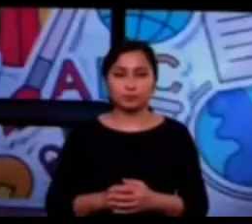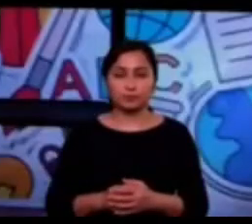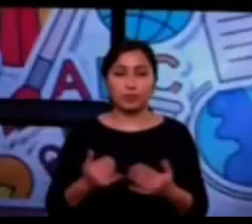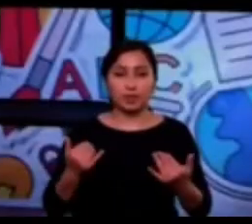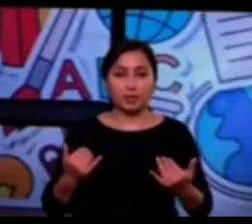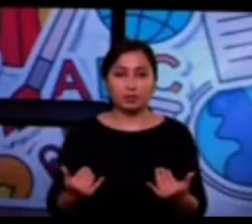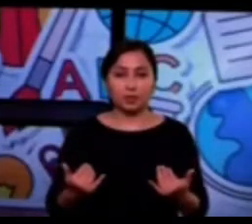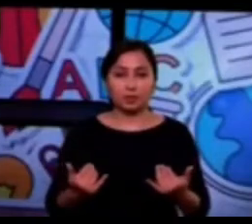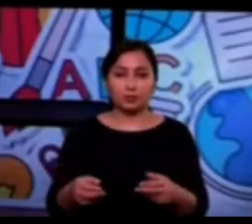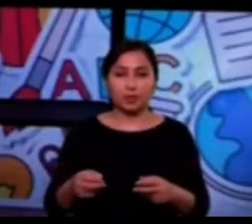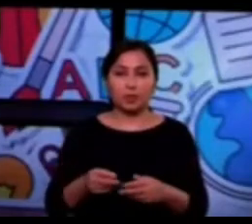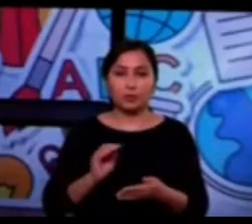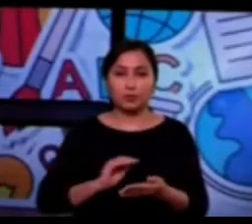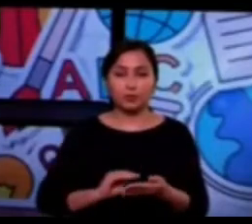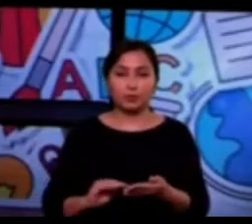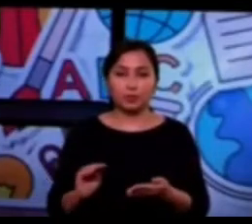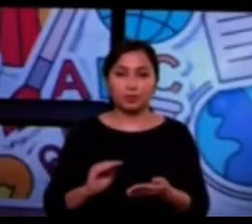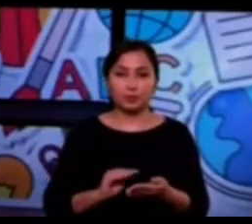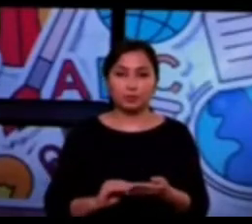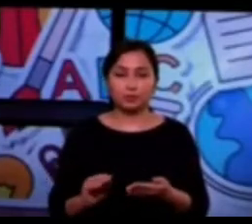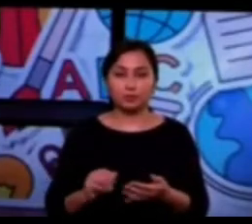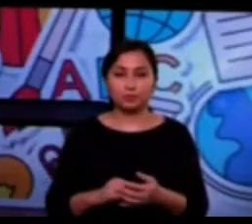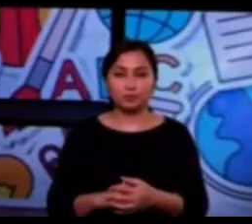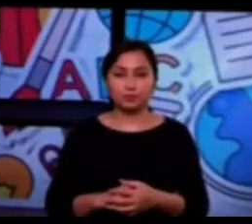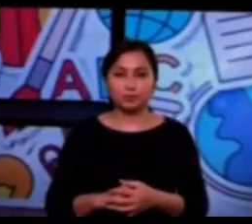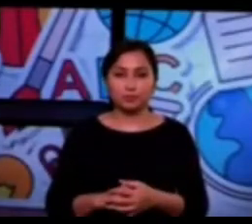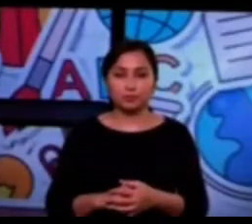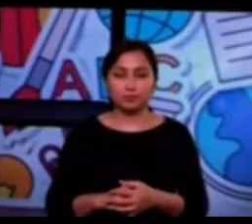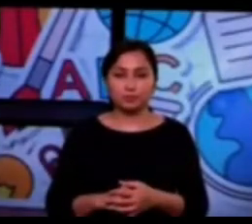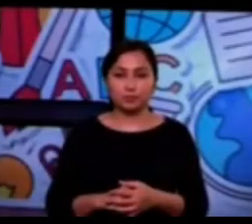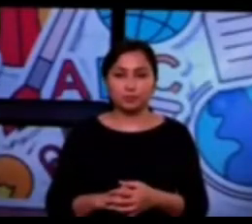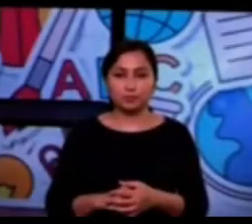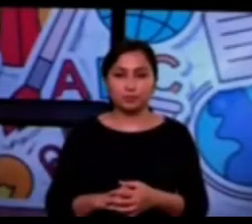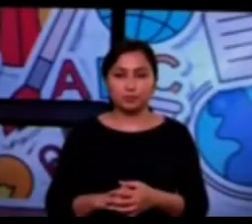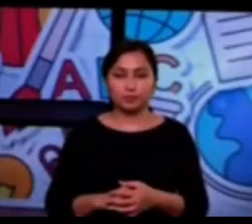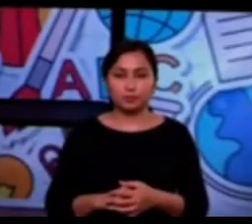А теперь пропишем в прописи.